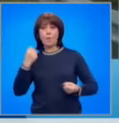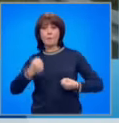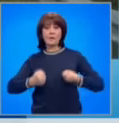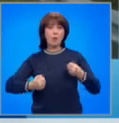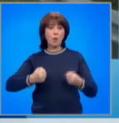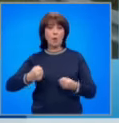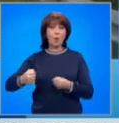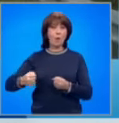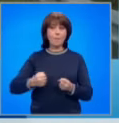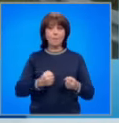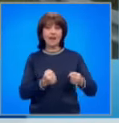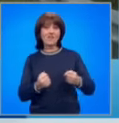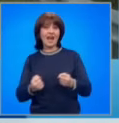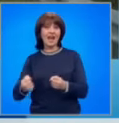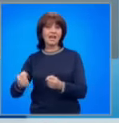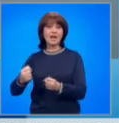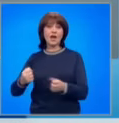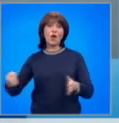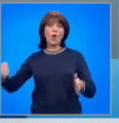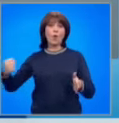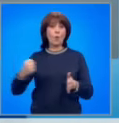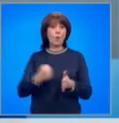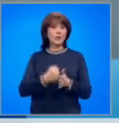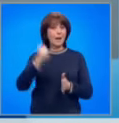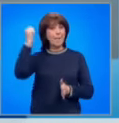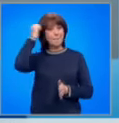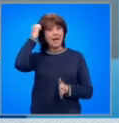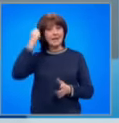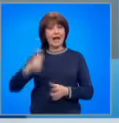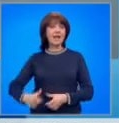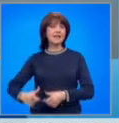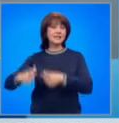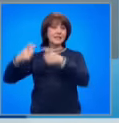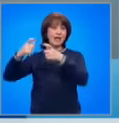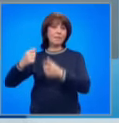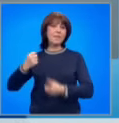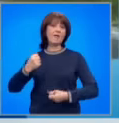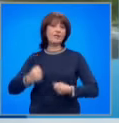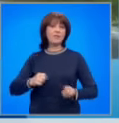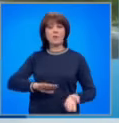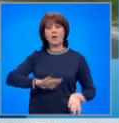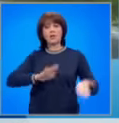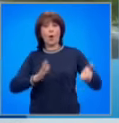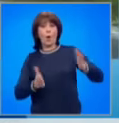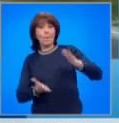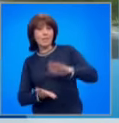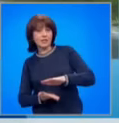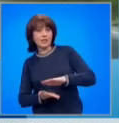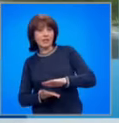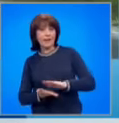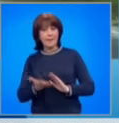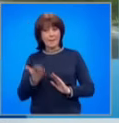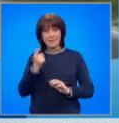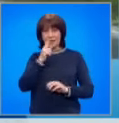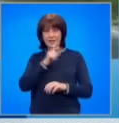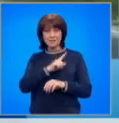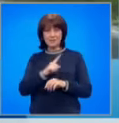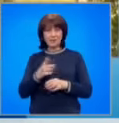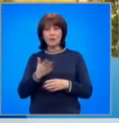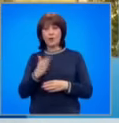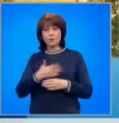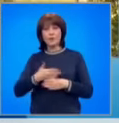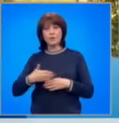губи управлението над автомобила, удря се в метален стълб, след което автомобила се преобръща по таван. До преди няколко минути продължи огледа тук